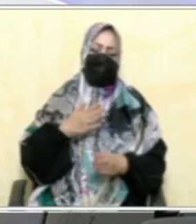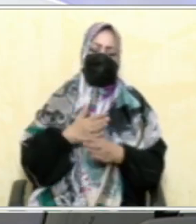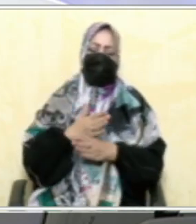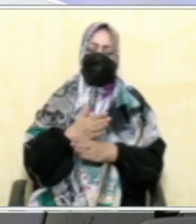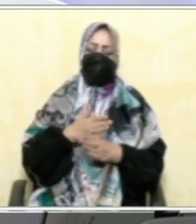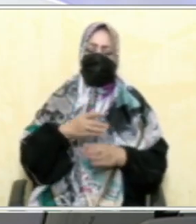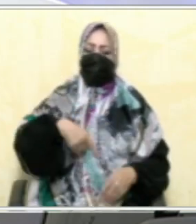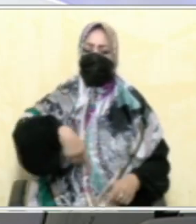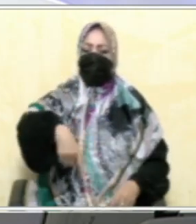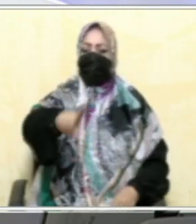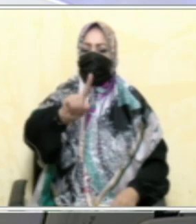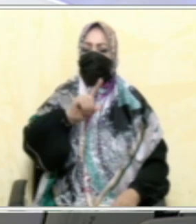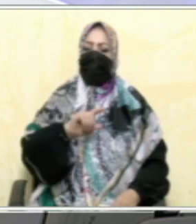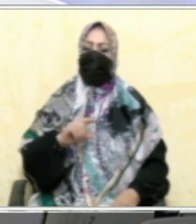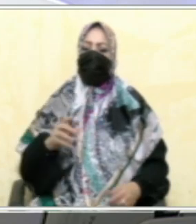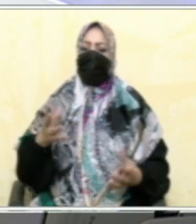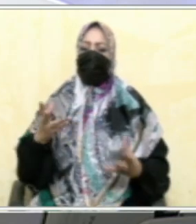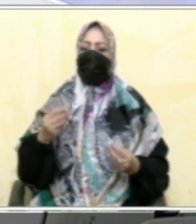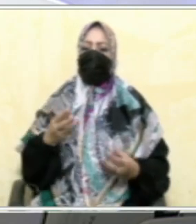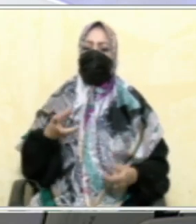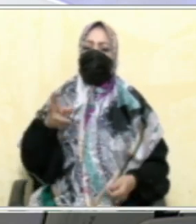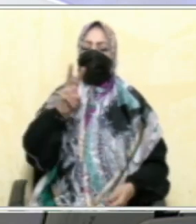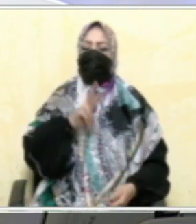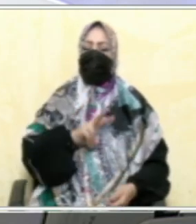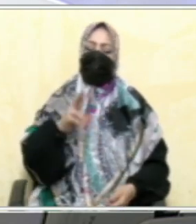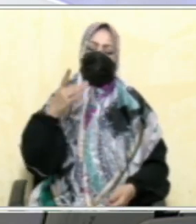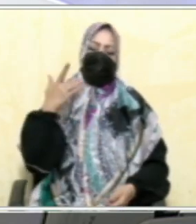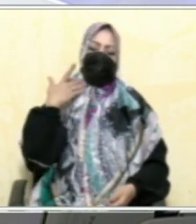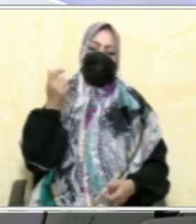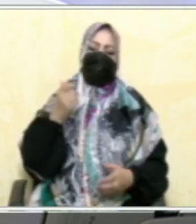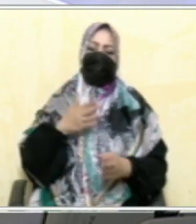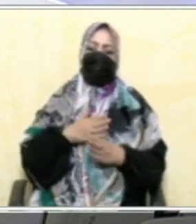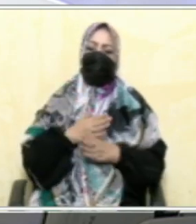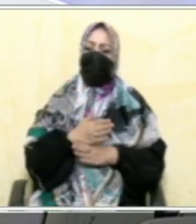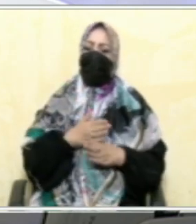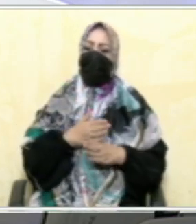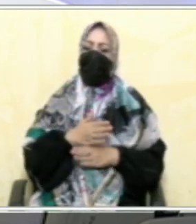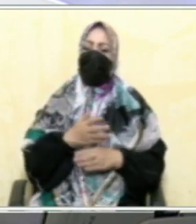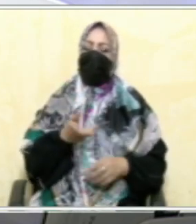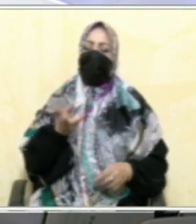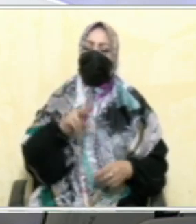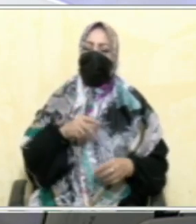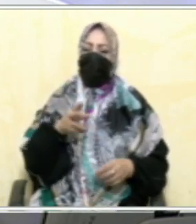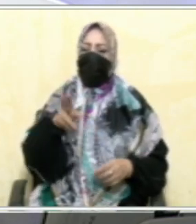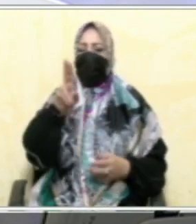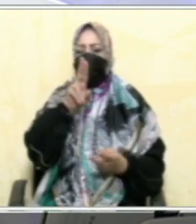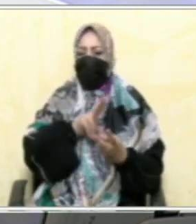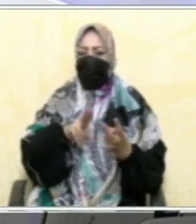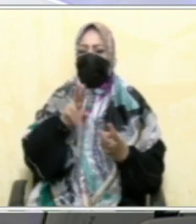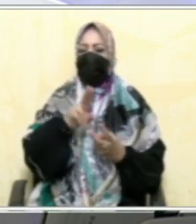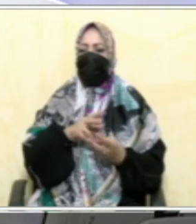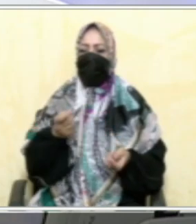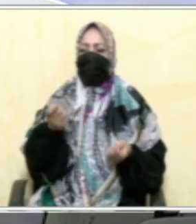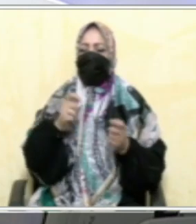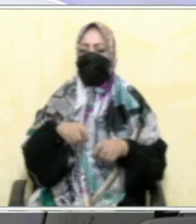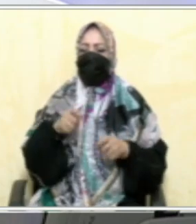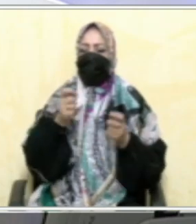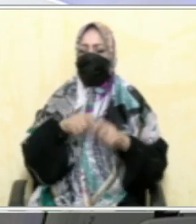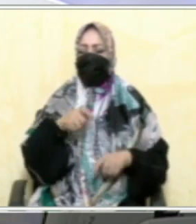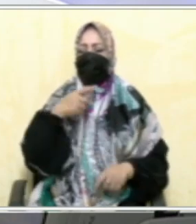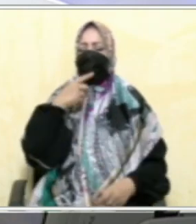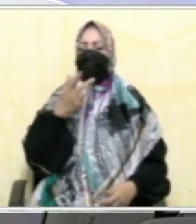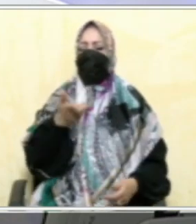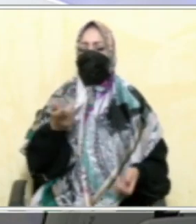وسيكون له مزيد كلام في هذه الحلقات إن شاء الله من برنامج دار الإفتاء، ولكن أود التنبيه على نقطة واحدة، وهي جماعة ما